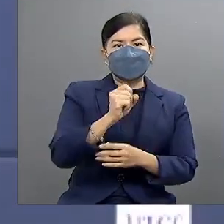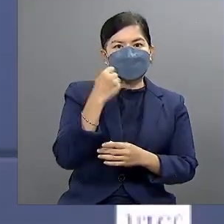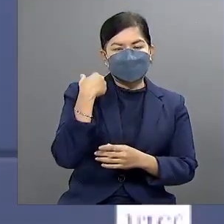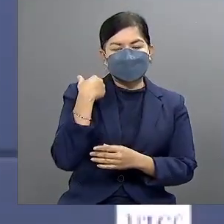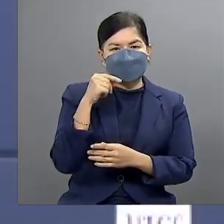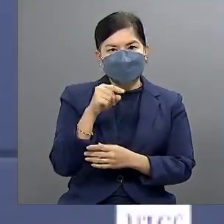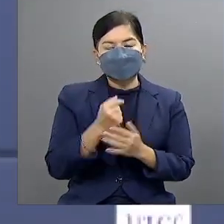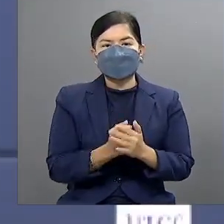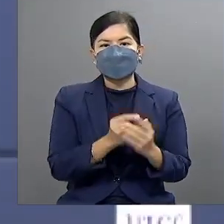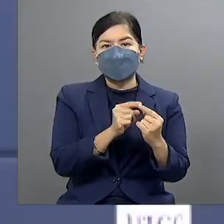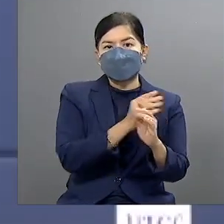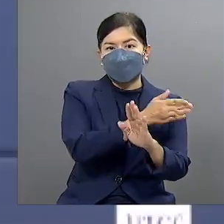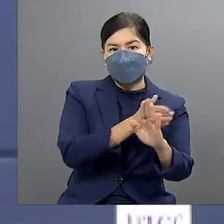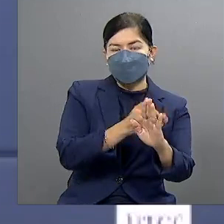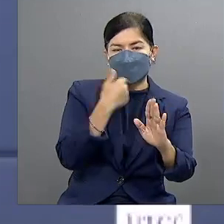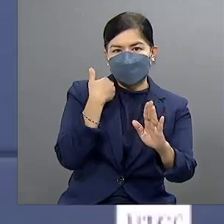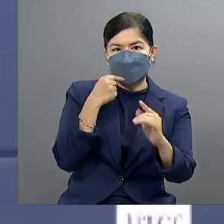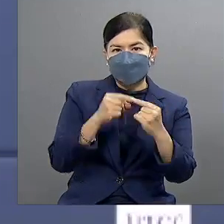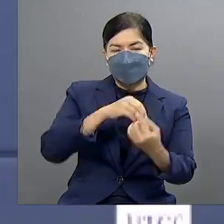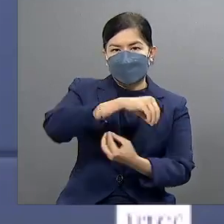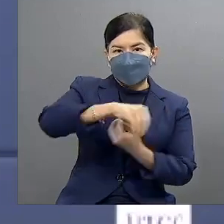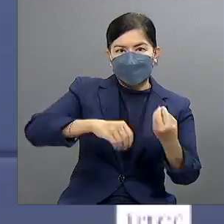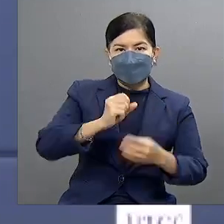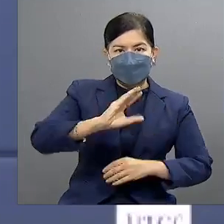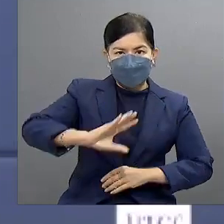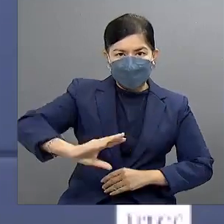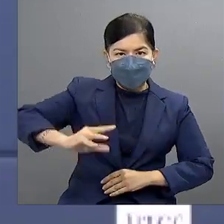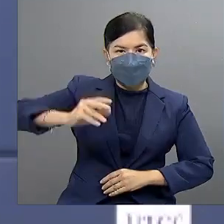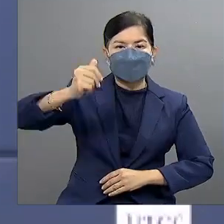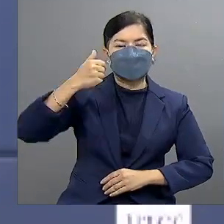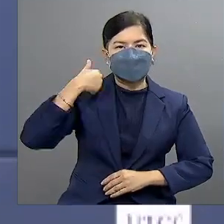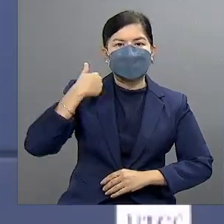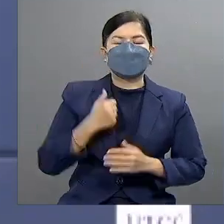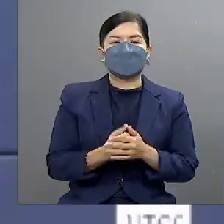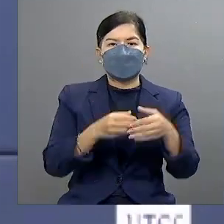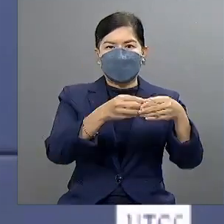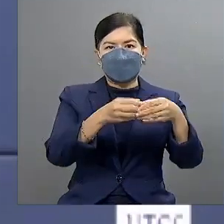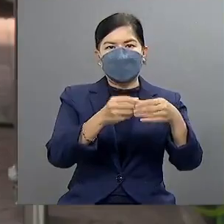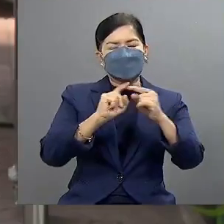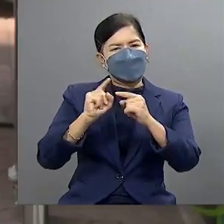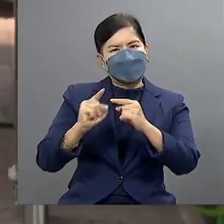จจะมีสัญญาณของการฟื้นตัวลำบากเพราะผู้ประกอบการยังไม่เห็นสัญญาณการฟื้น